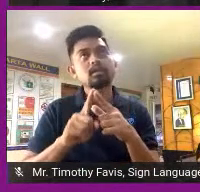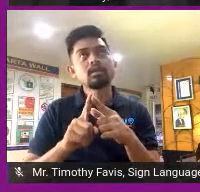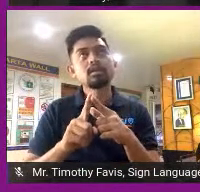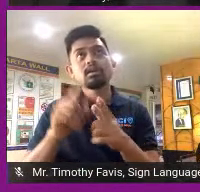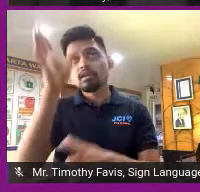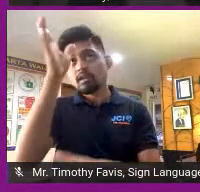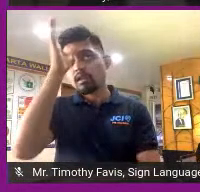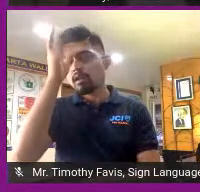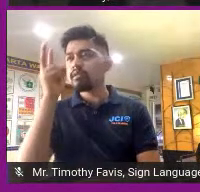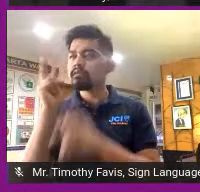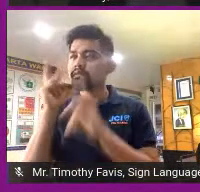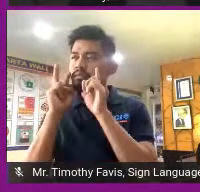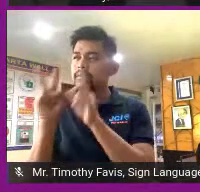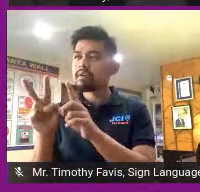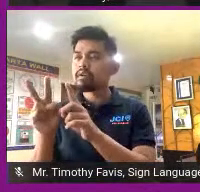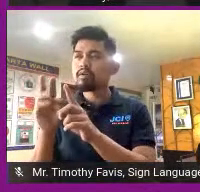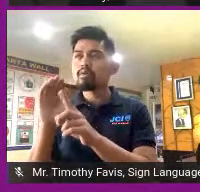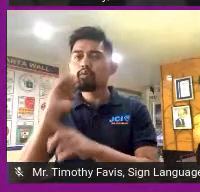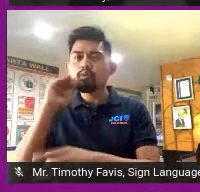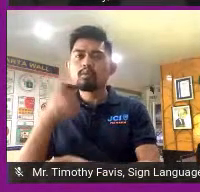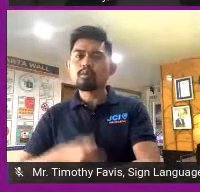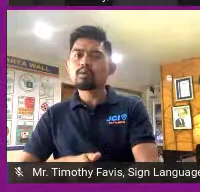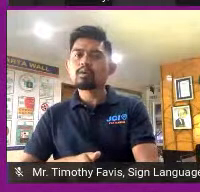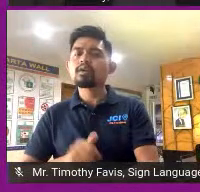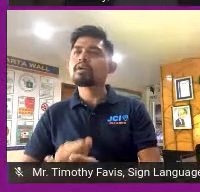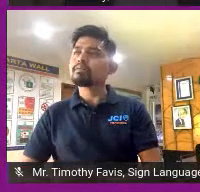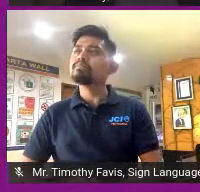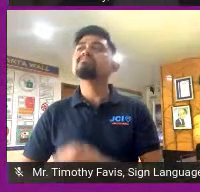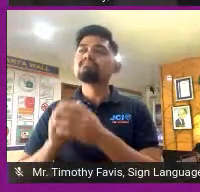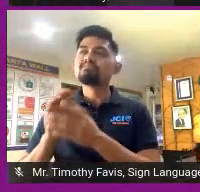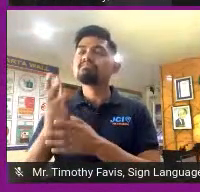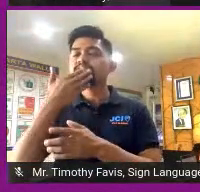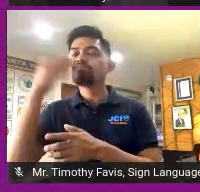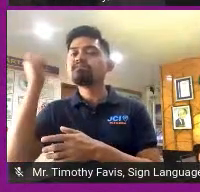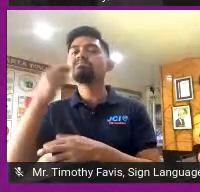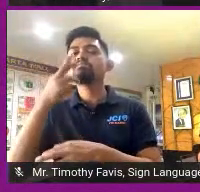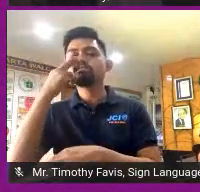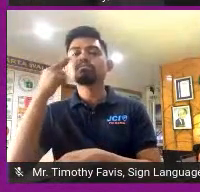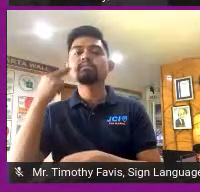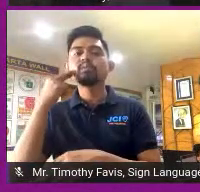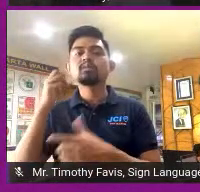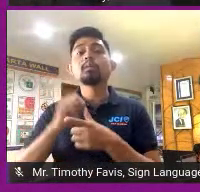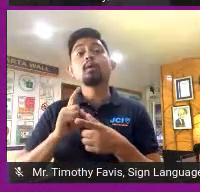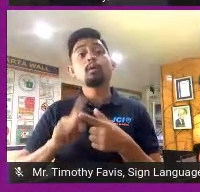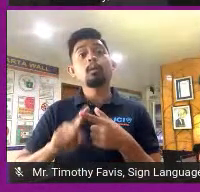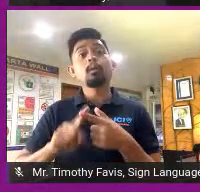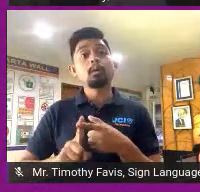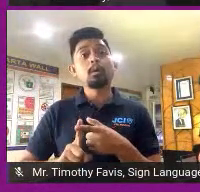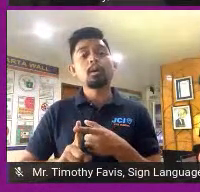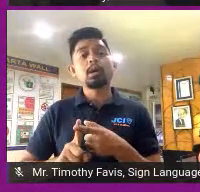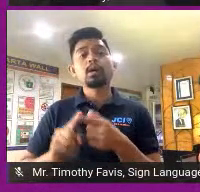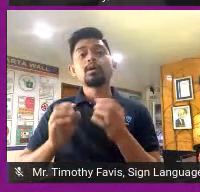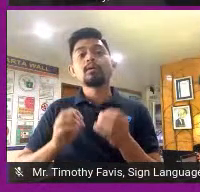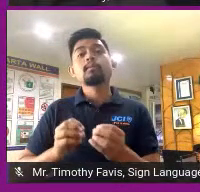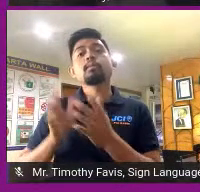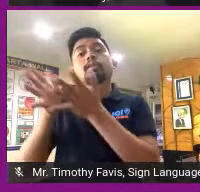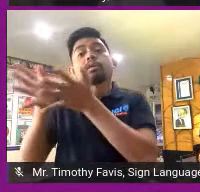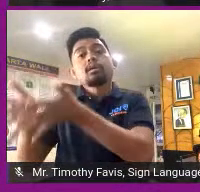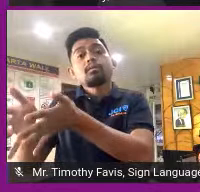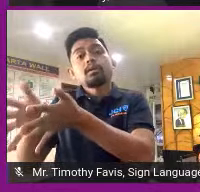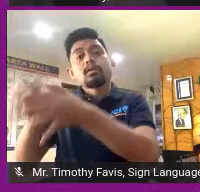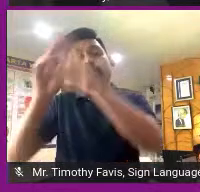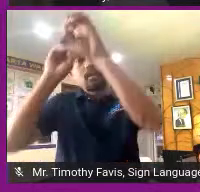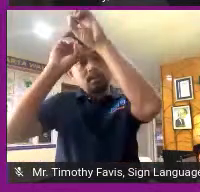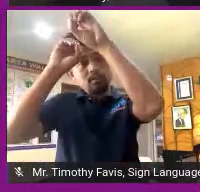ginagalaw ang mga bata or iiwan sa lolo, yung mismong ano, mga